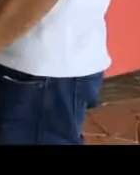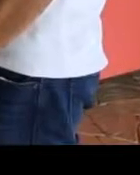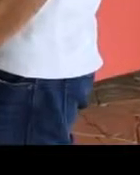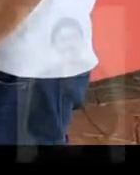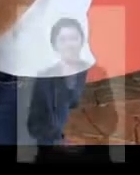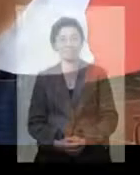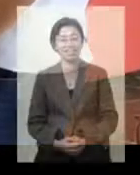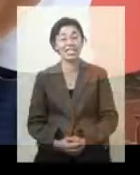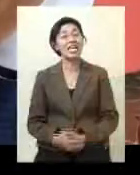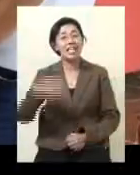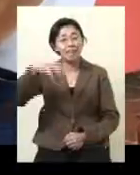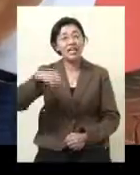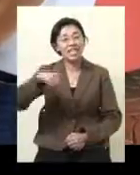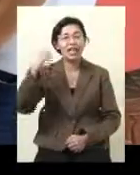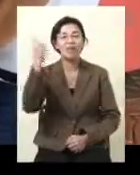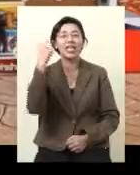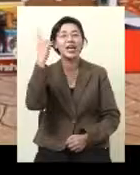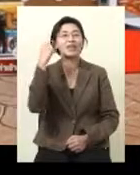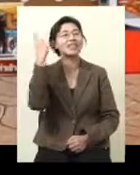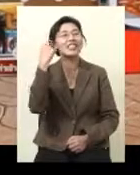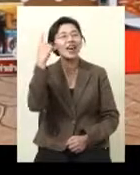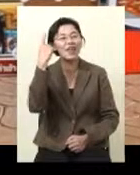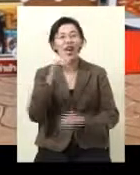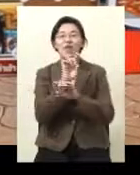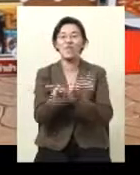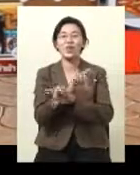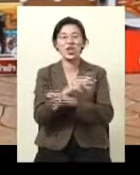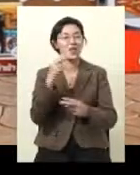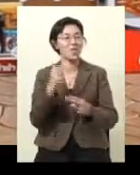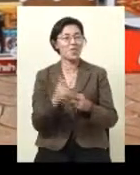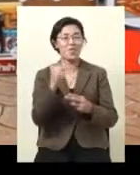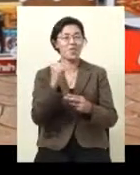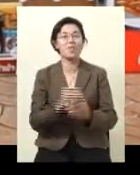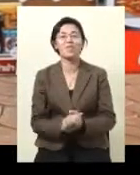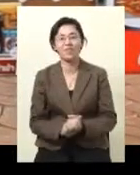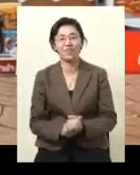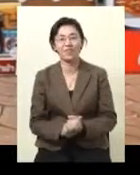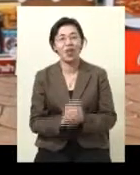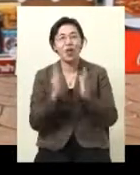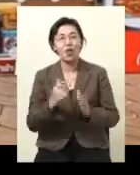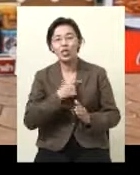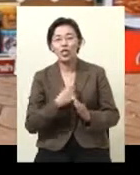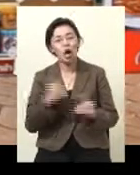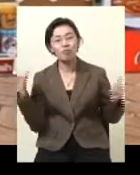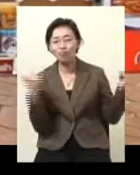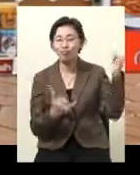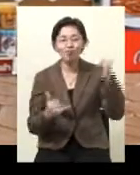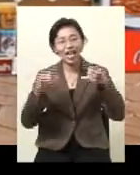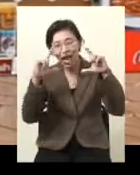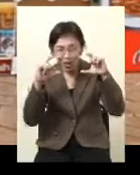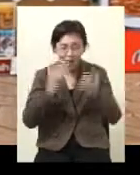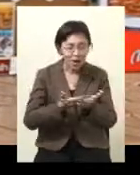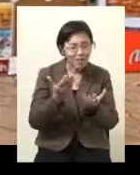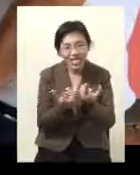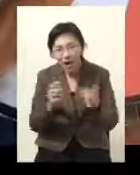ก็อันนี้เดอะเวเนเซียเป็นแหล่งท่องเที่ยวอีกแห่งหนึ่งของจังหวัดเพชรบุรีที่มีชื่อเสียงนะครับก็คนนิยมมาถ่ายรูปแล้วก็